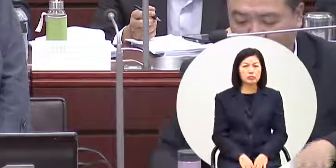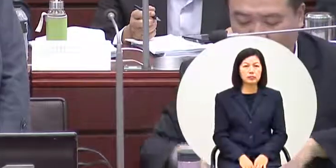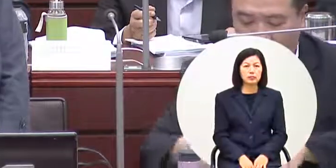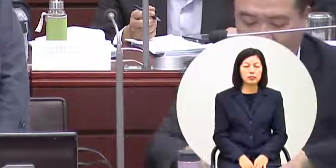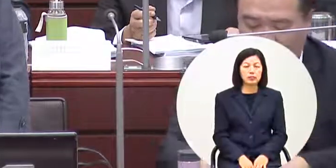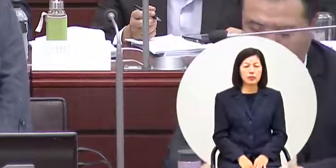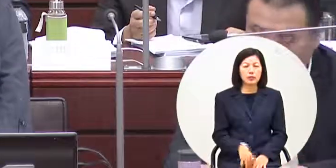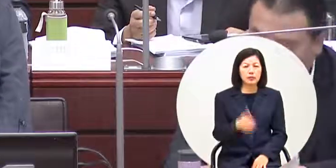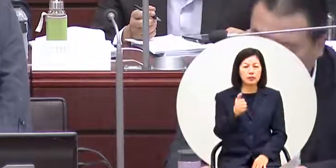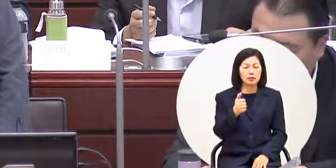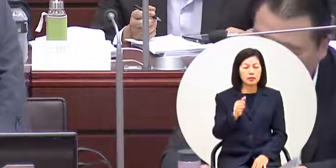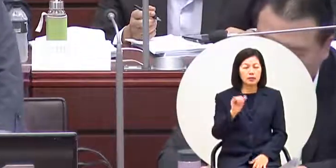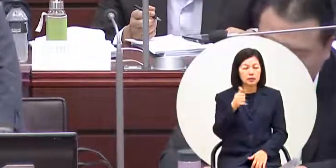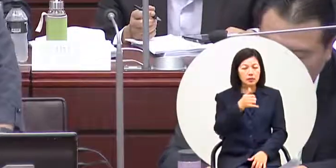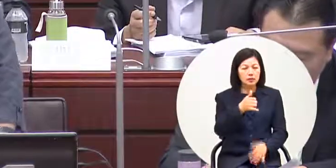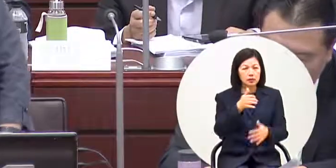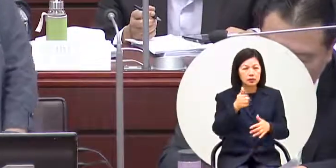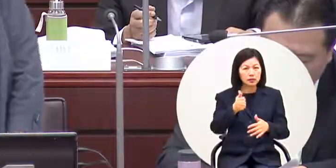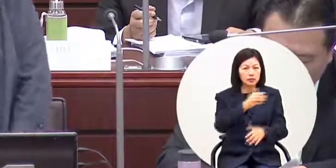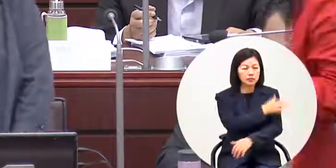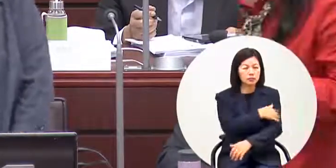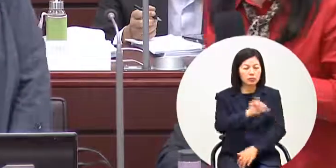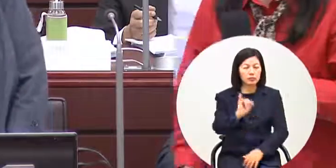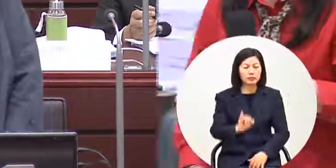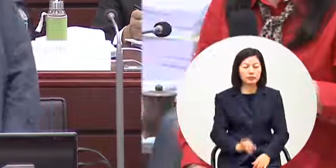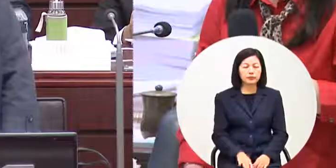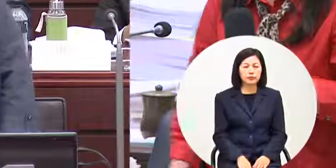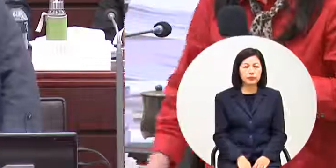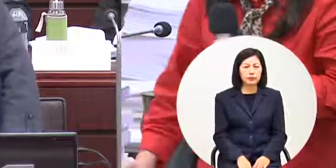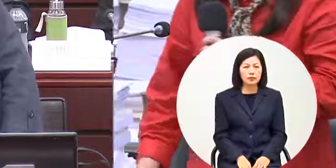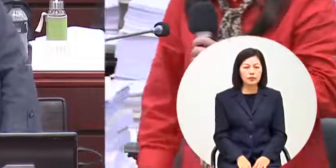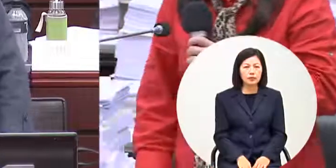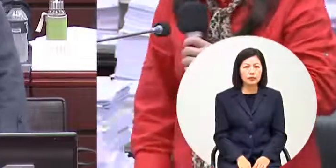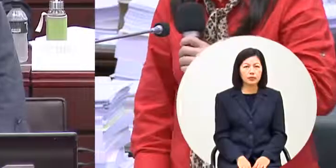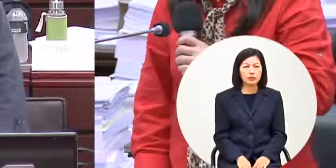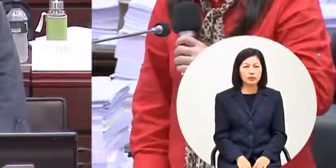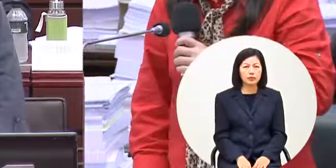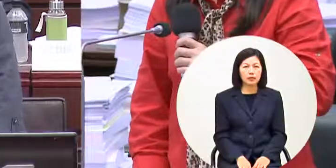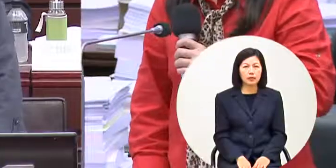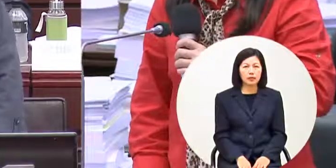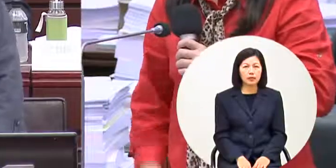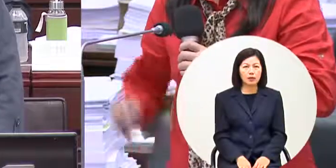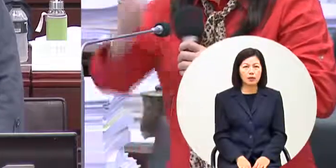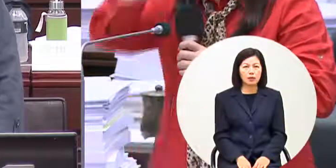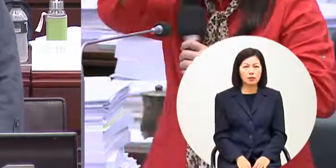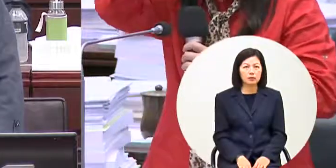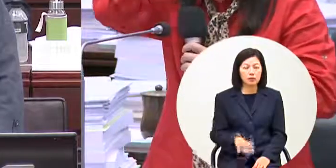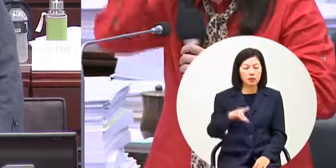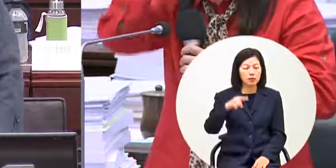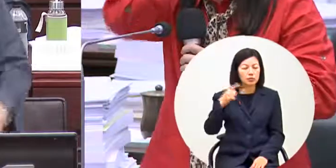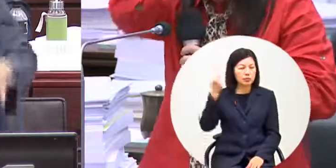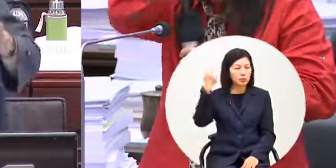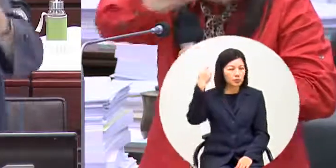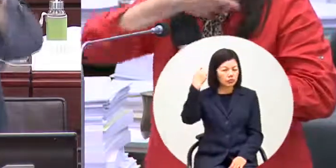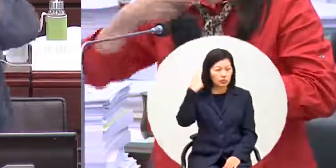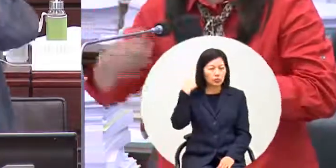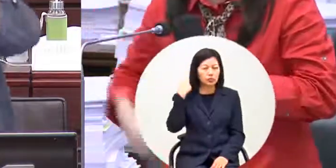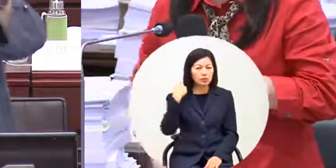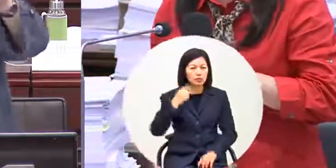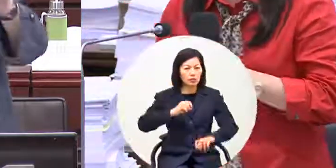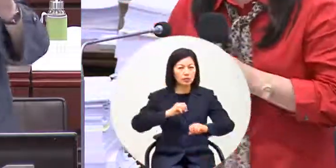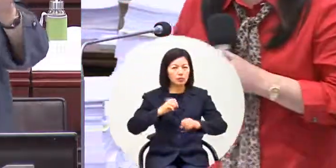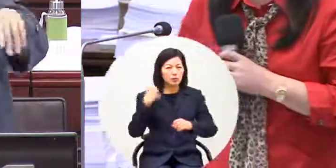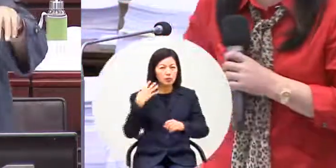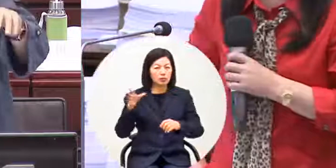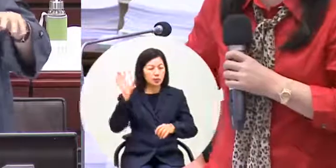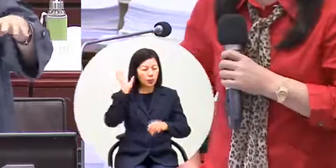陈议员。第一个，我们昨天会发布新闻，就希望在